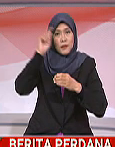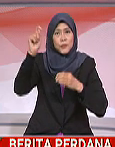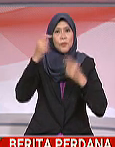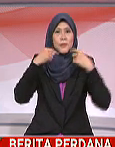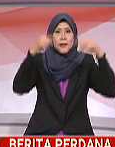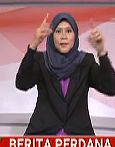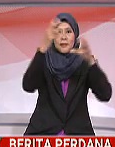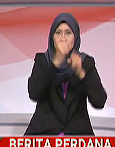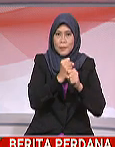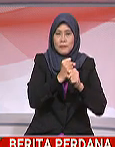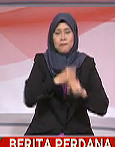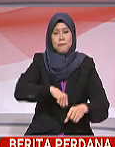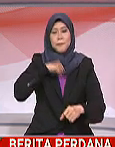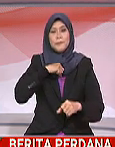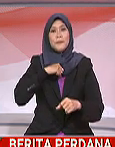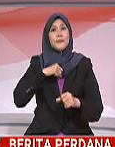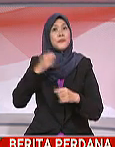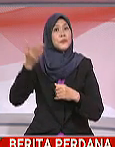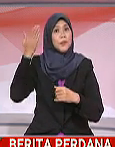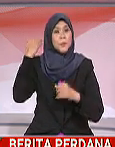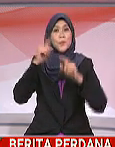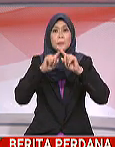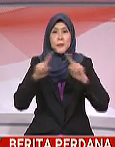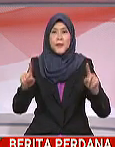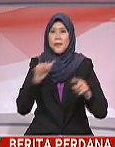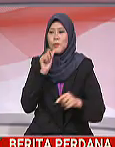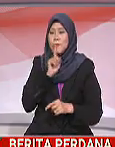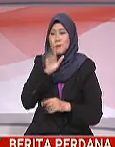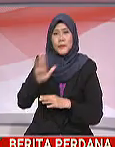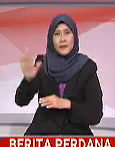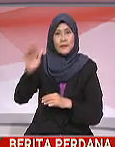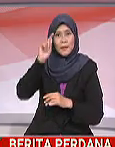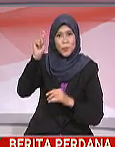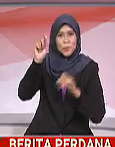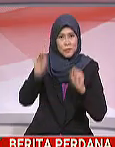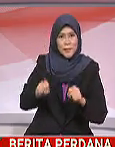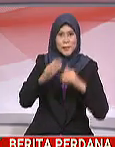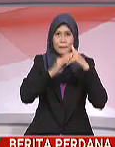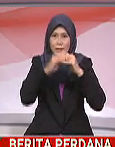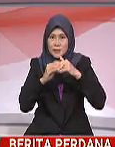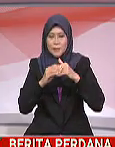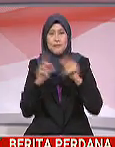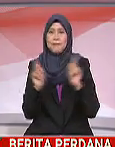mencatat pencapaian agak membanggakan musim lalu namun ia bukan jaminan untuk pasukannya terus